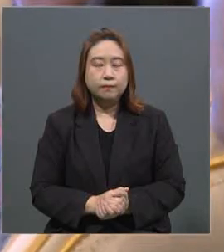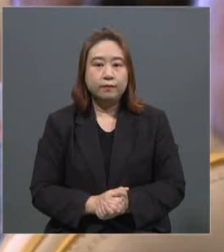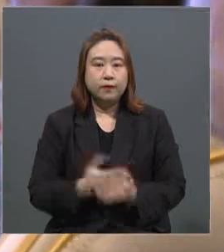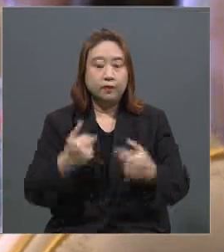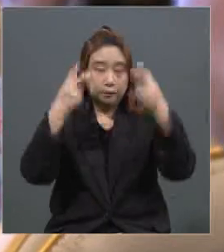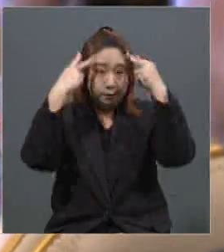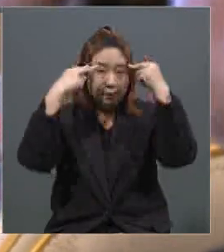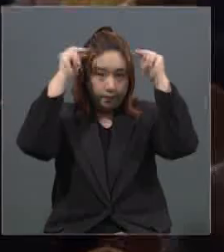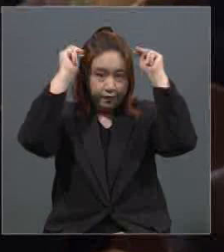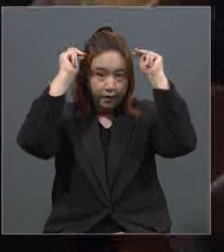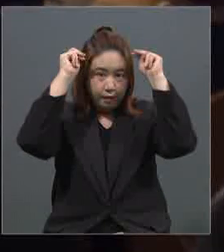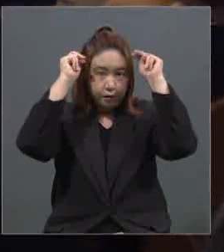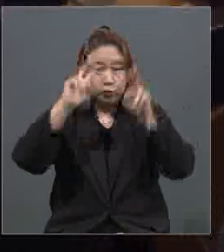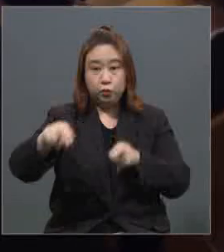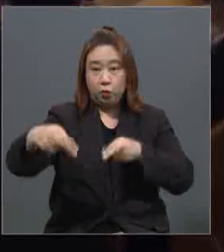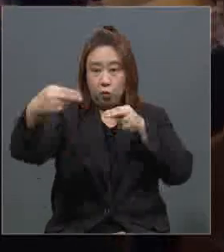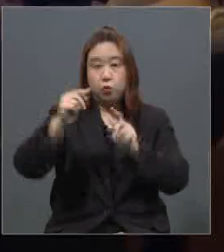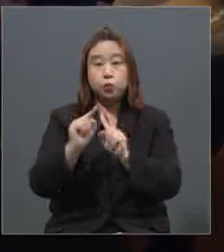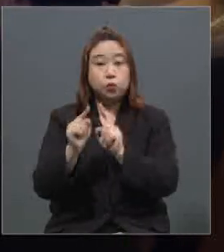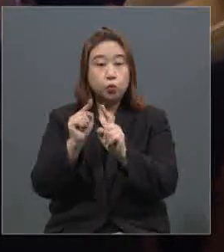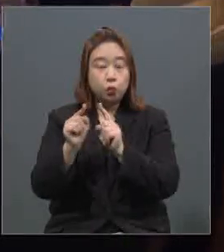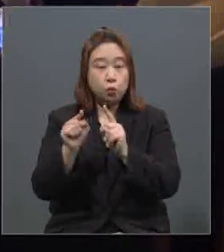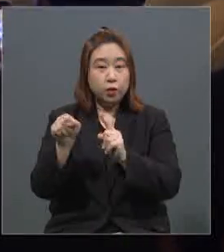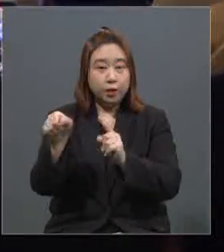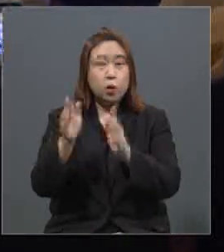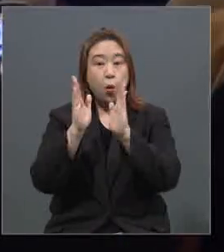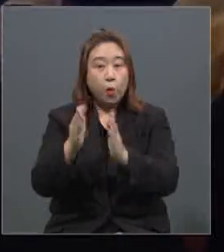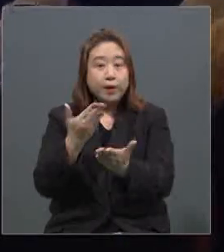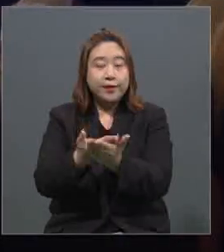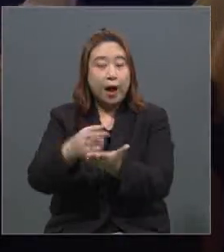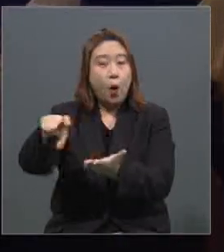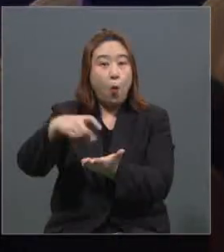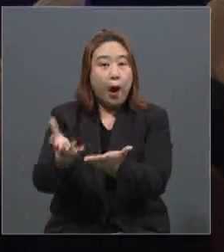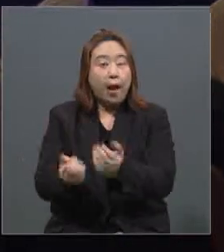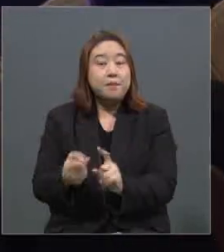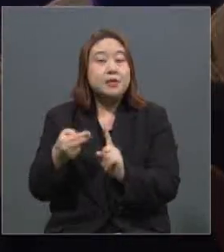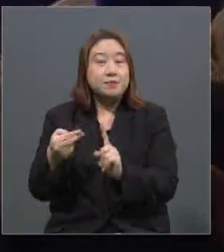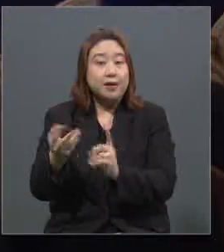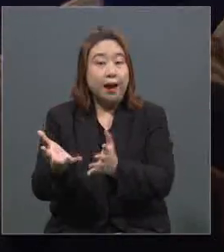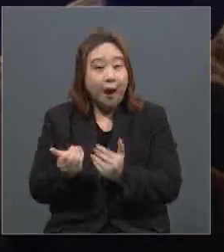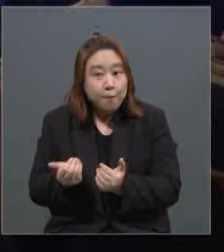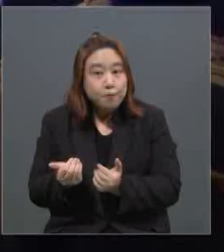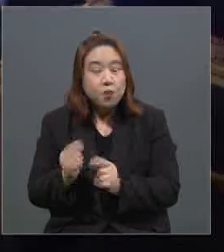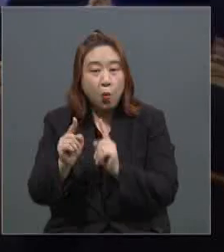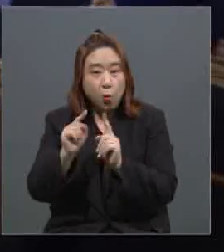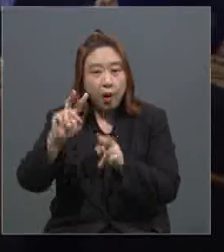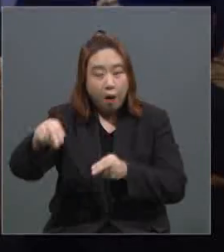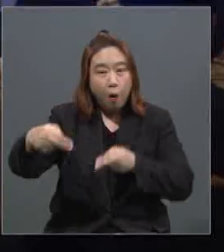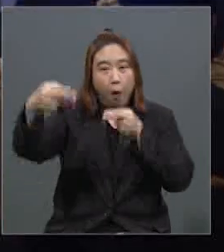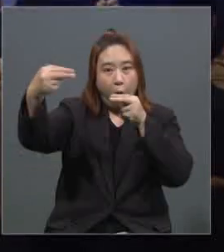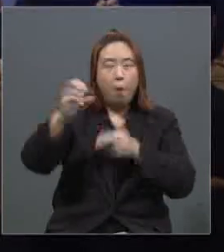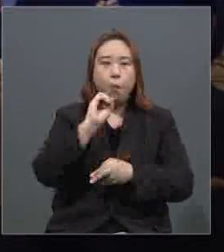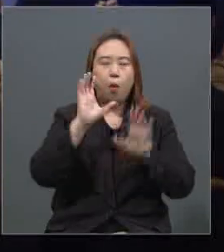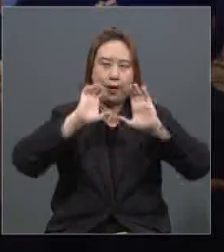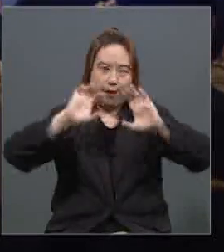ในยรฐมุตรีได้วิดีโคอพูดคุยกัผู้ที่ได้รับเงินกระต้นเศรษฐกิ 1,000 บาทซึทกคนที่ขอกนเขามาก็ข